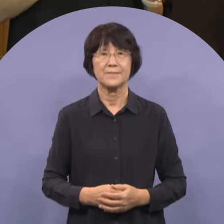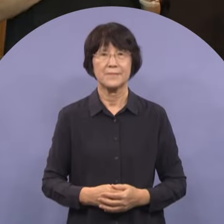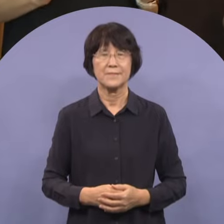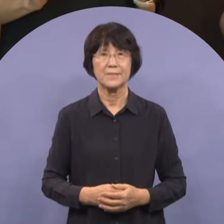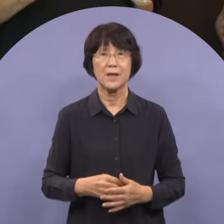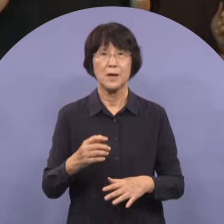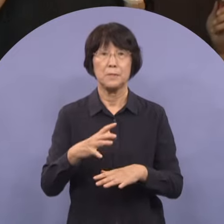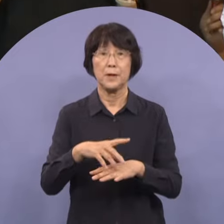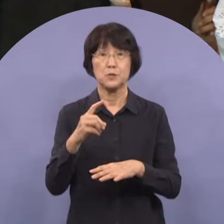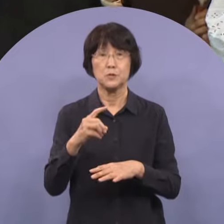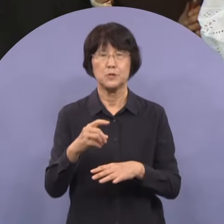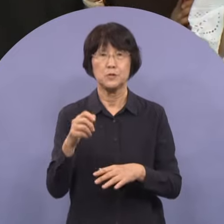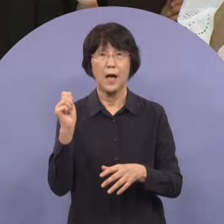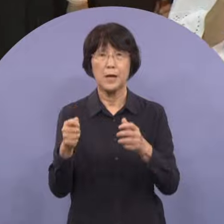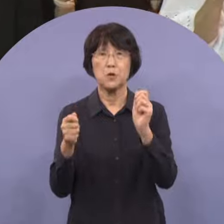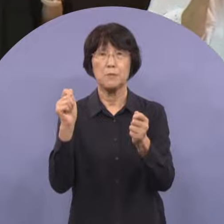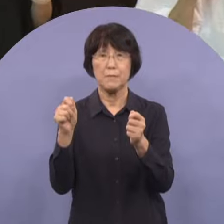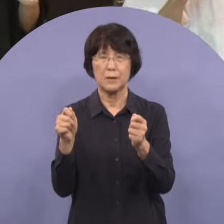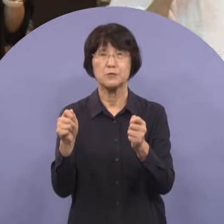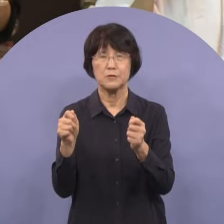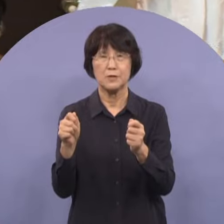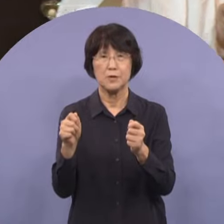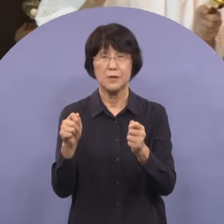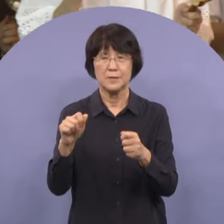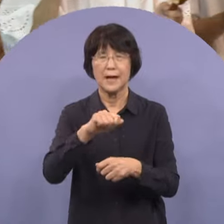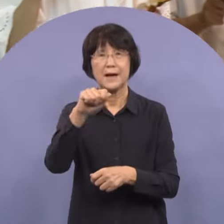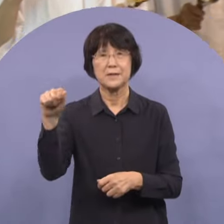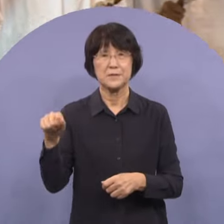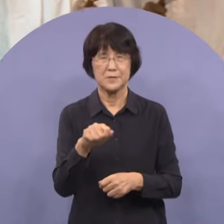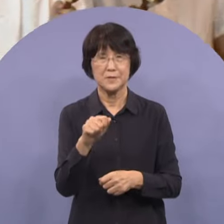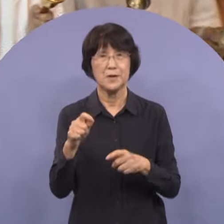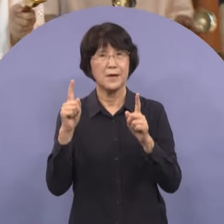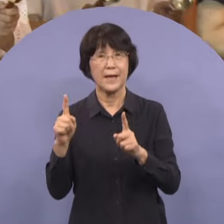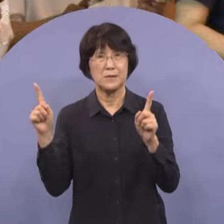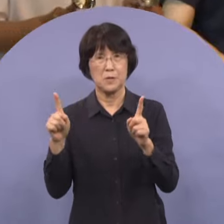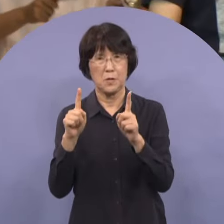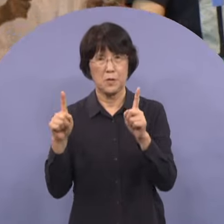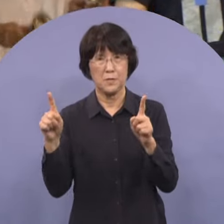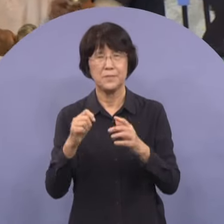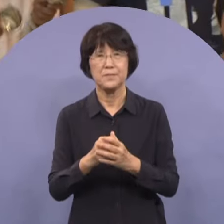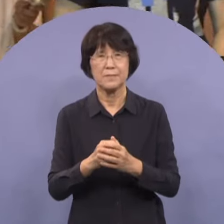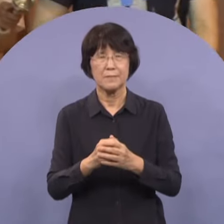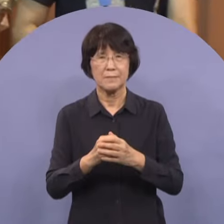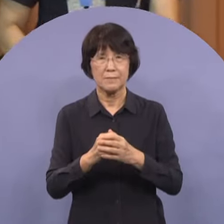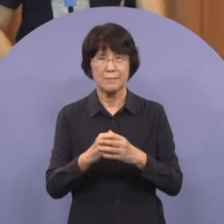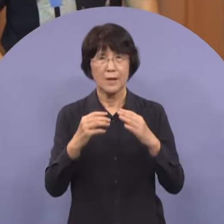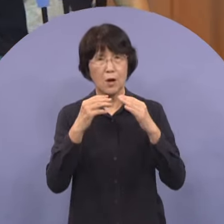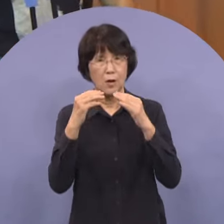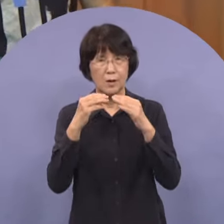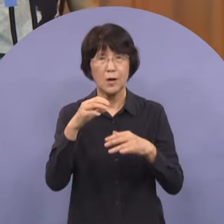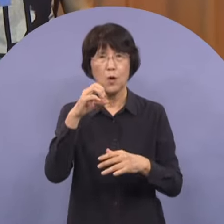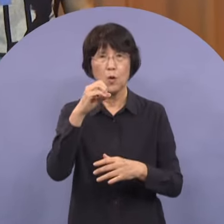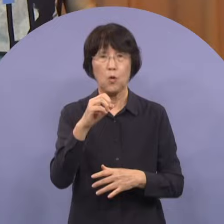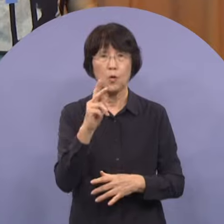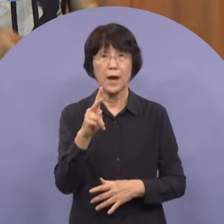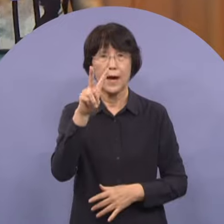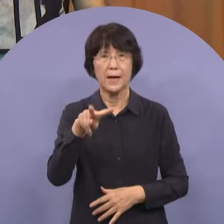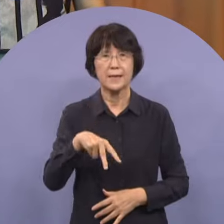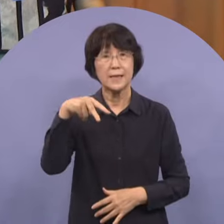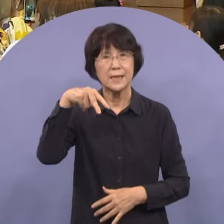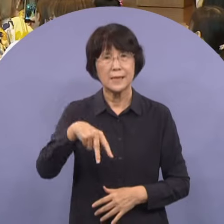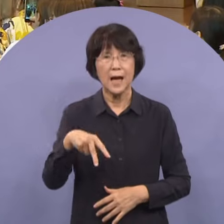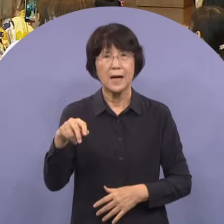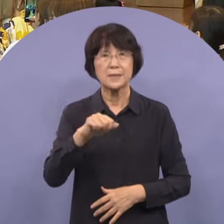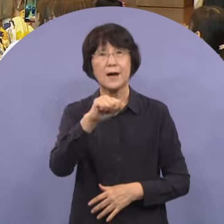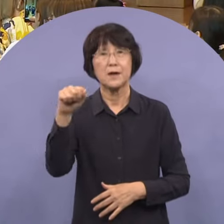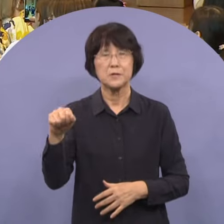はじめにハンドベルサークルによる隣のトトロの演奏や、オカリナサークルによる寸劇を交え